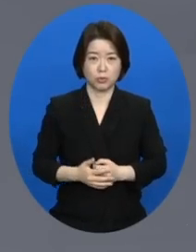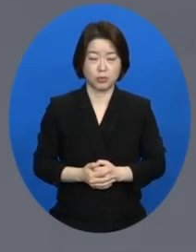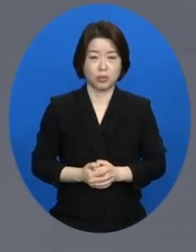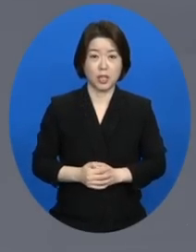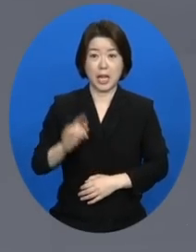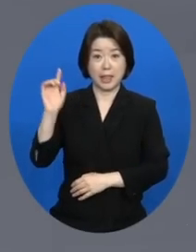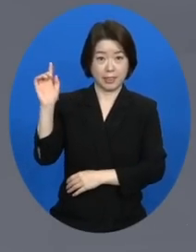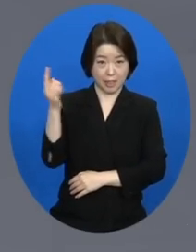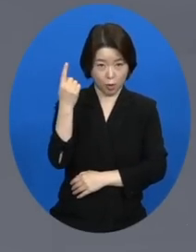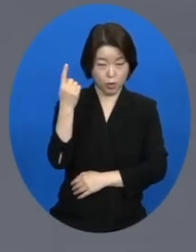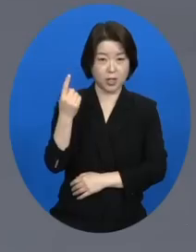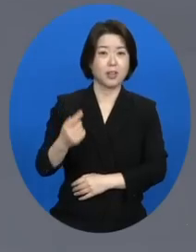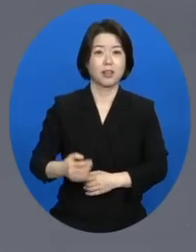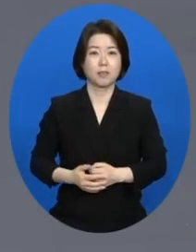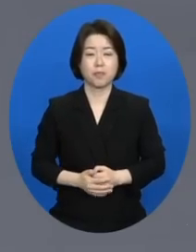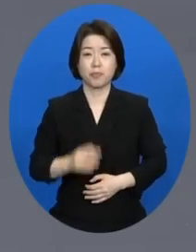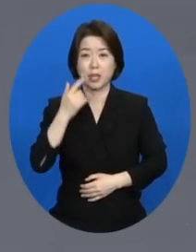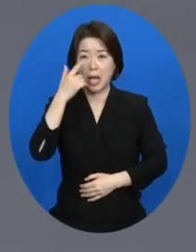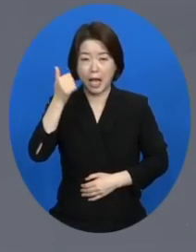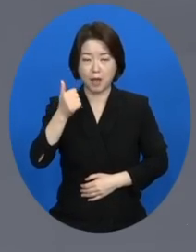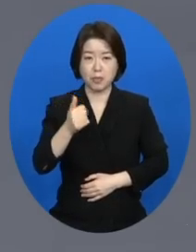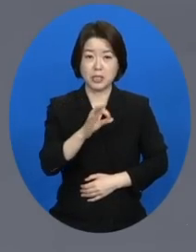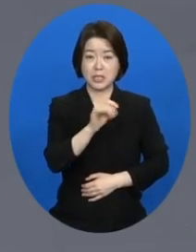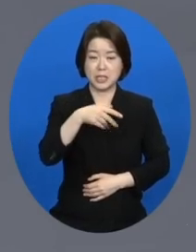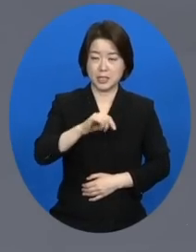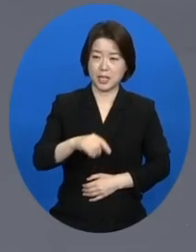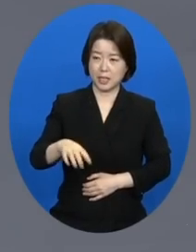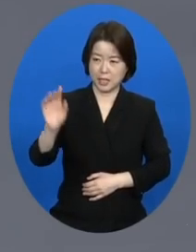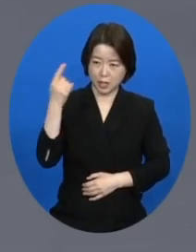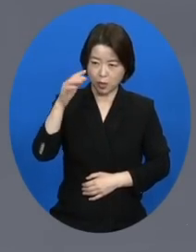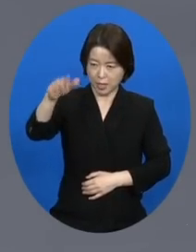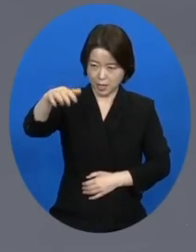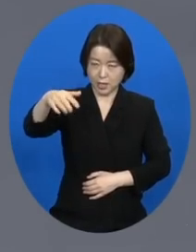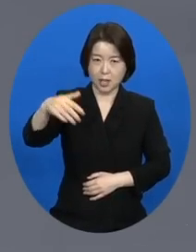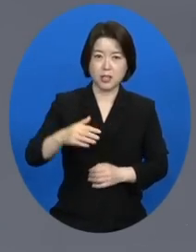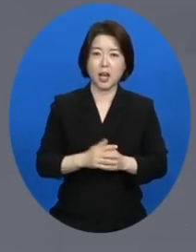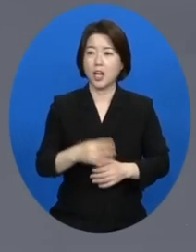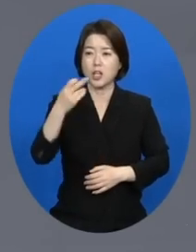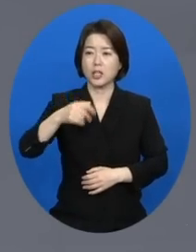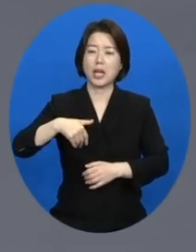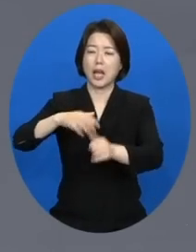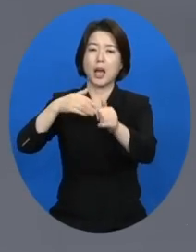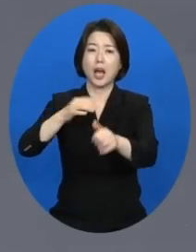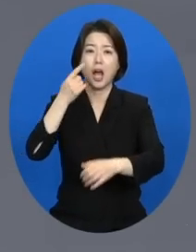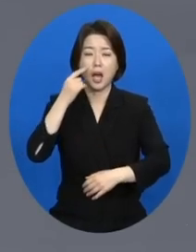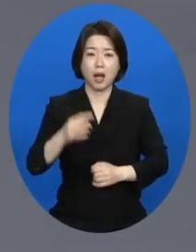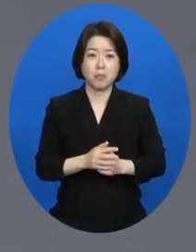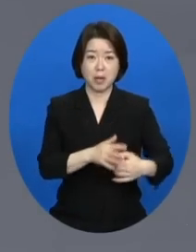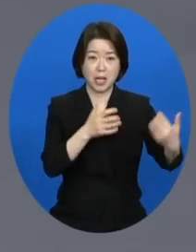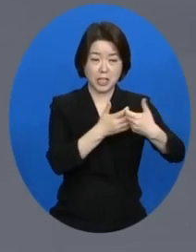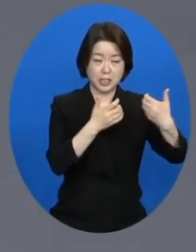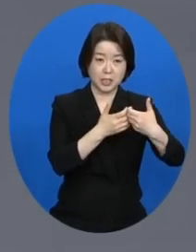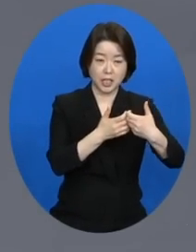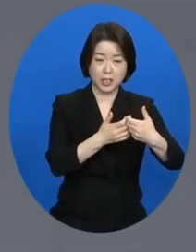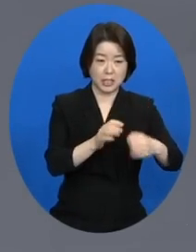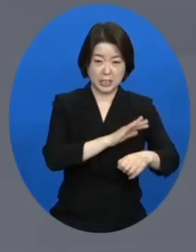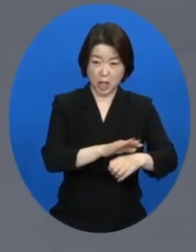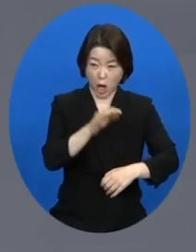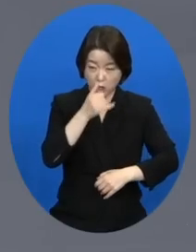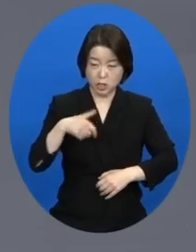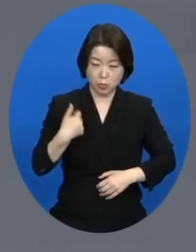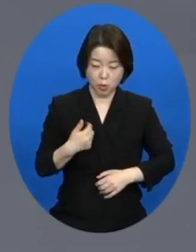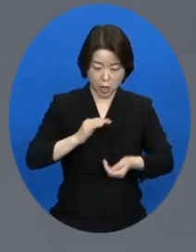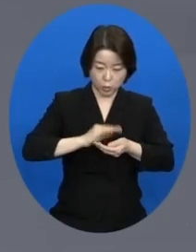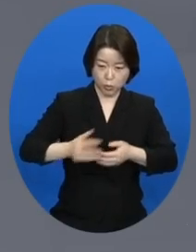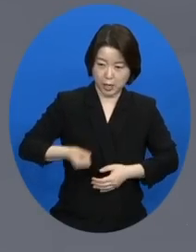다윗. 아버지 이새가 다윗을 부르더니 야 형들한테 한번 가봐라. 이제 전쟁 중인데 잘 있는지 모르겠다. 도시락 싸가지고